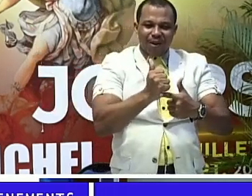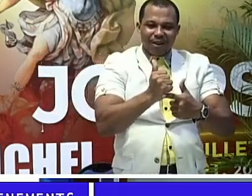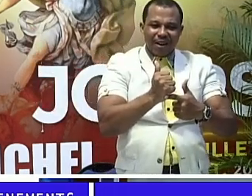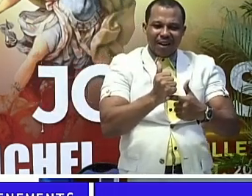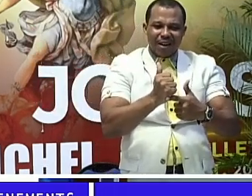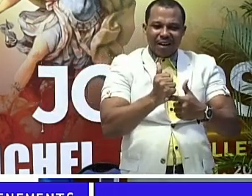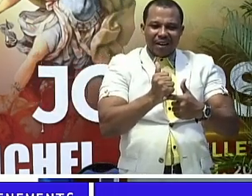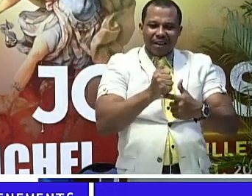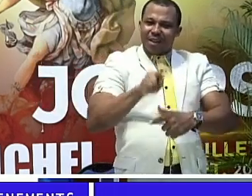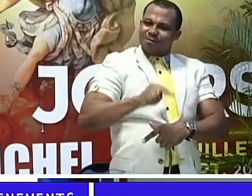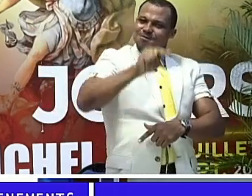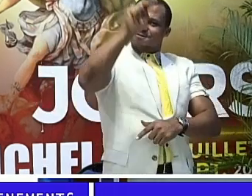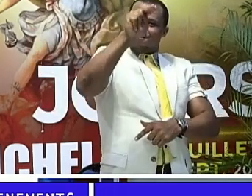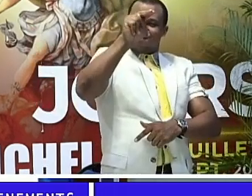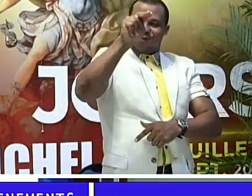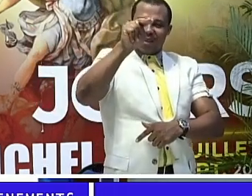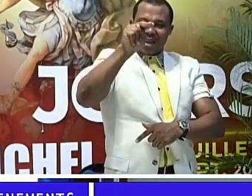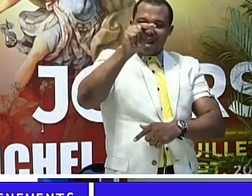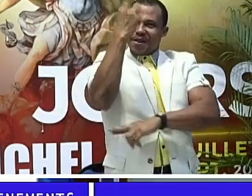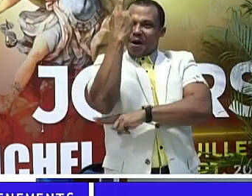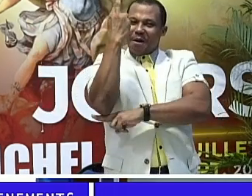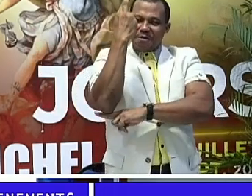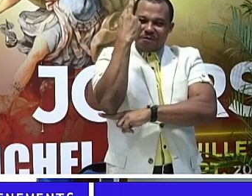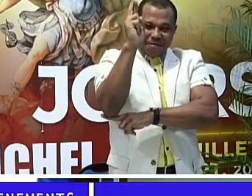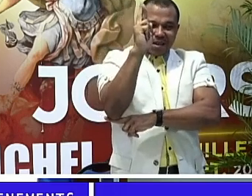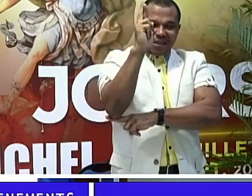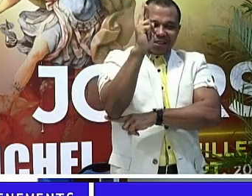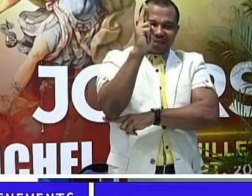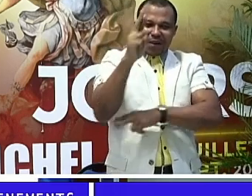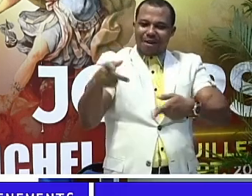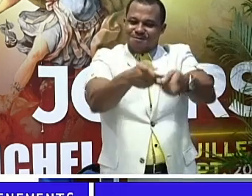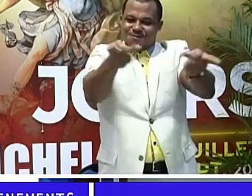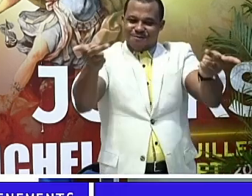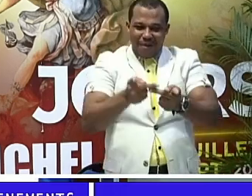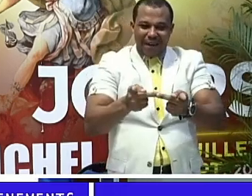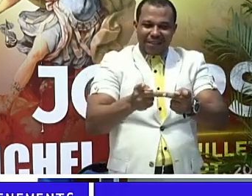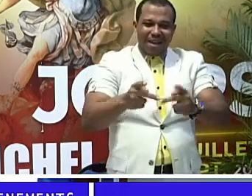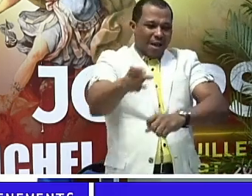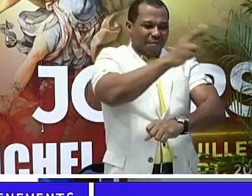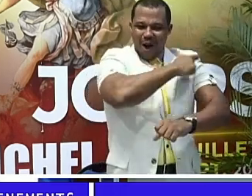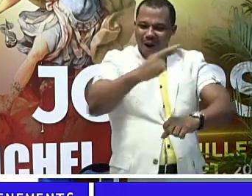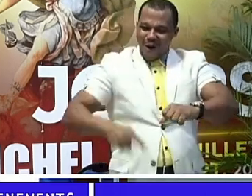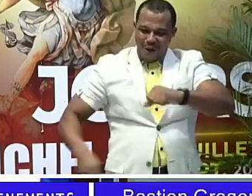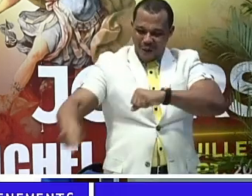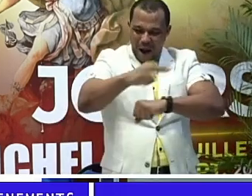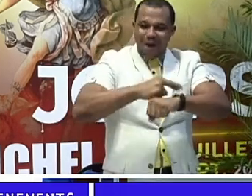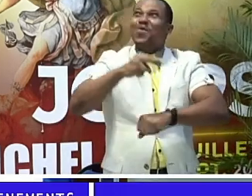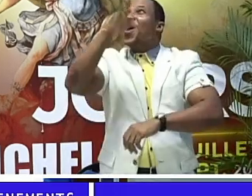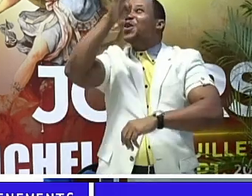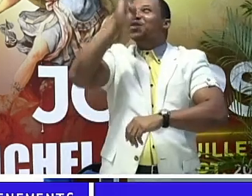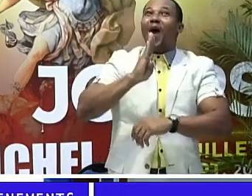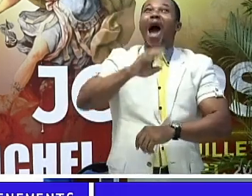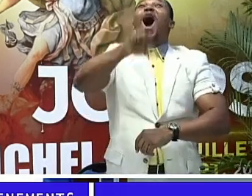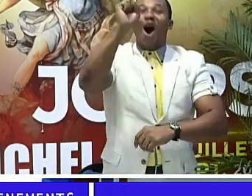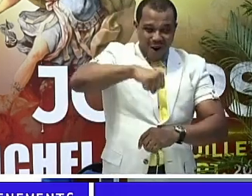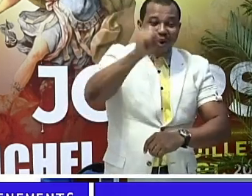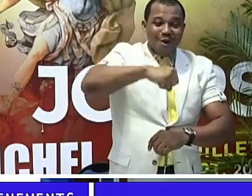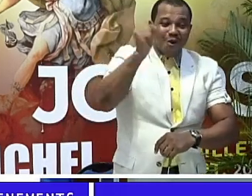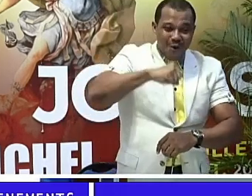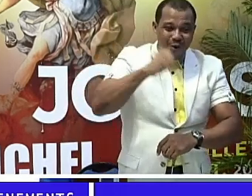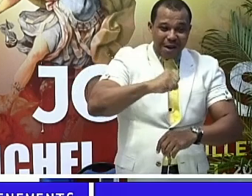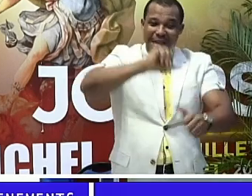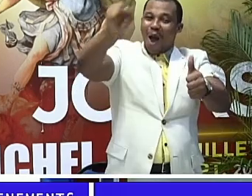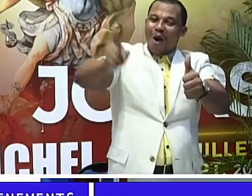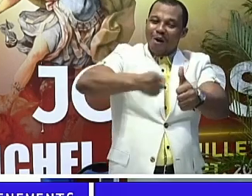du Nord et du Midi prendre place au festin dans le royaume de Dieu. Oui, il y a des